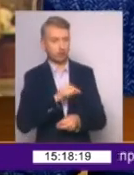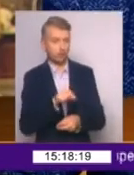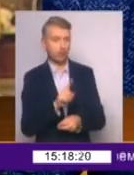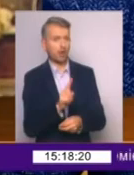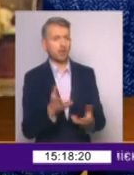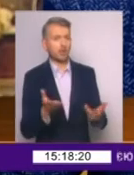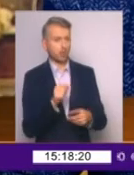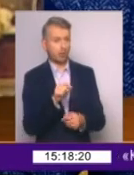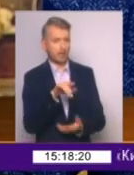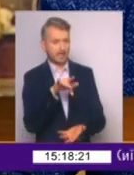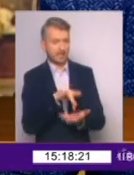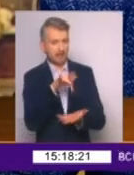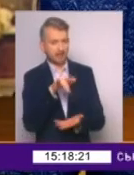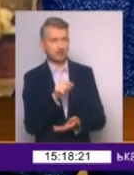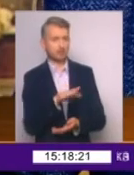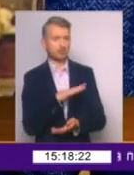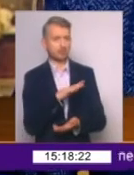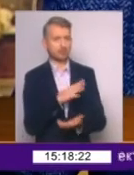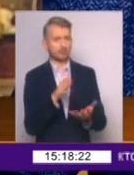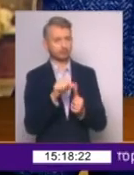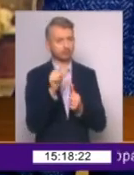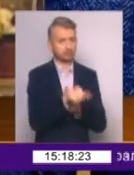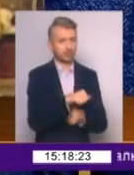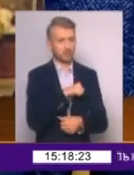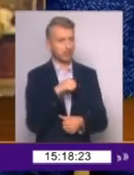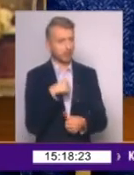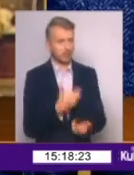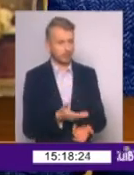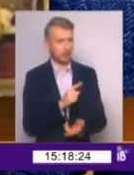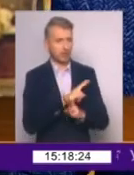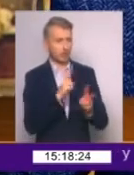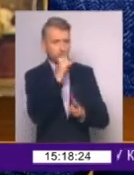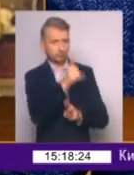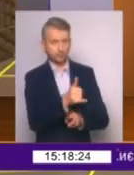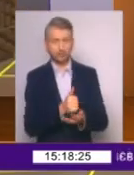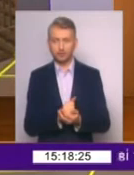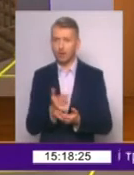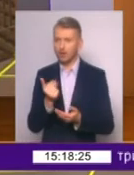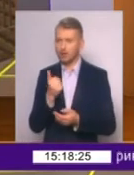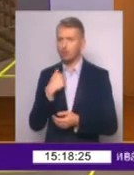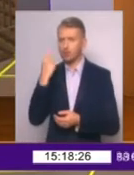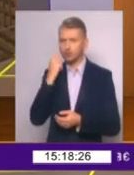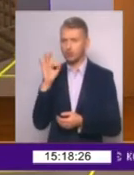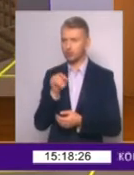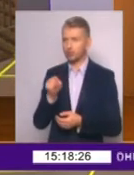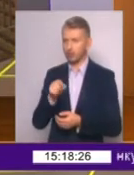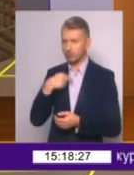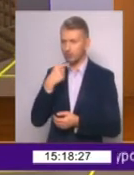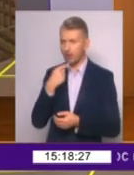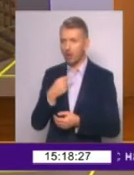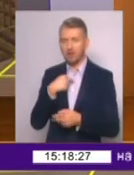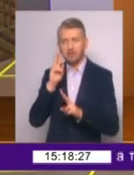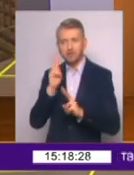якось оцей центр, він якось був таким обособленим, самостійним. Ну, тим паче, так, ми чули, що справа до нього звертається, але я не знала про той факт, що вже він